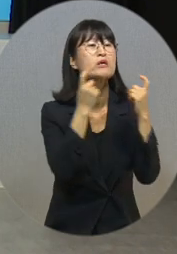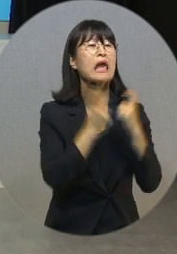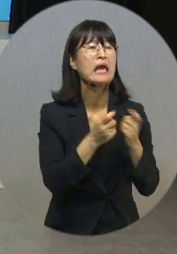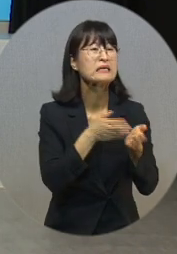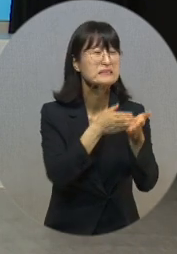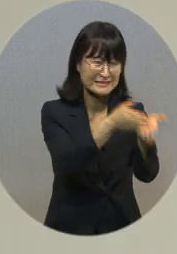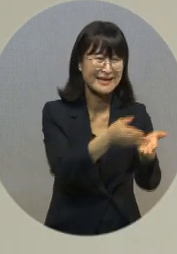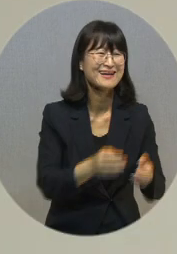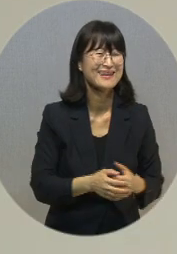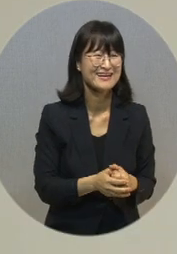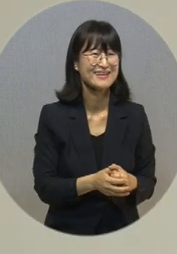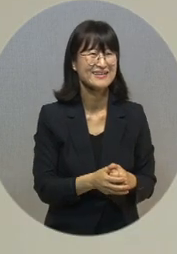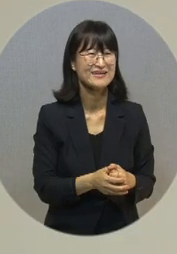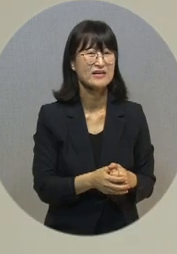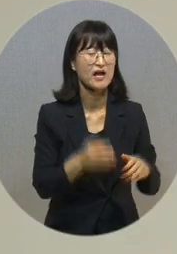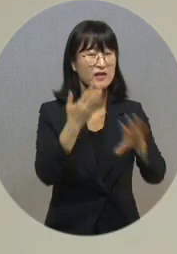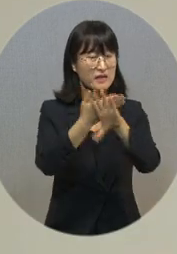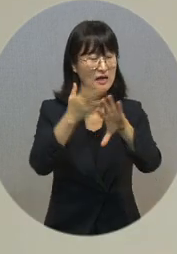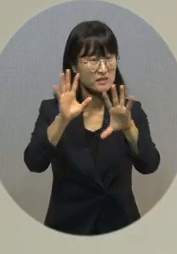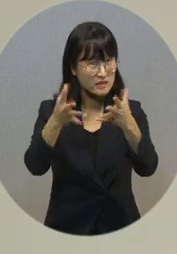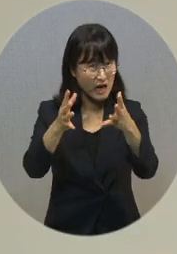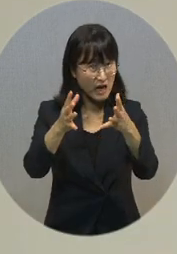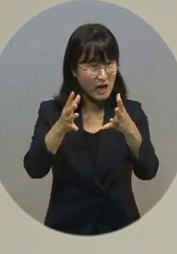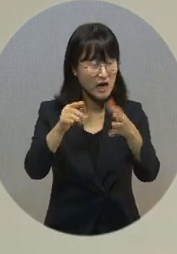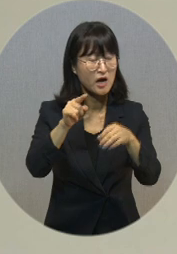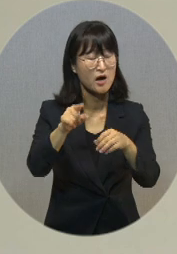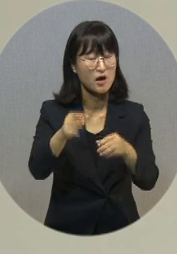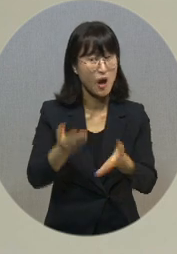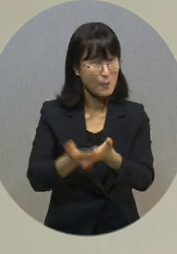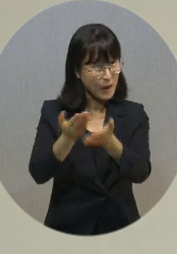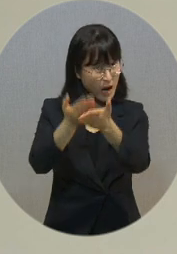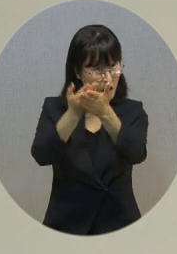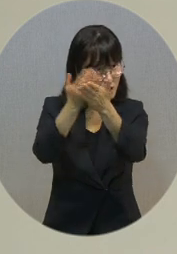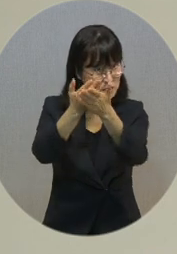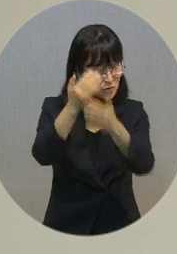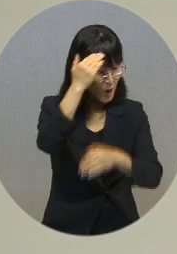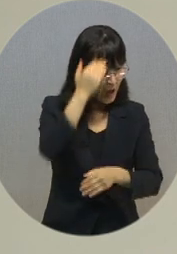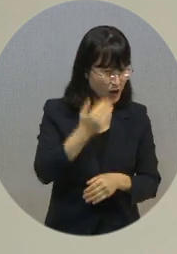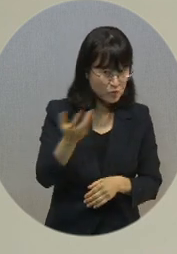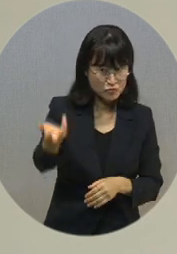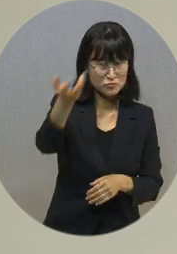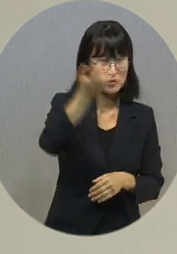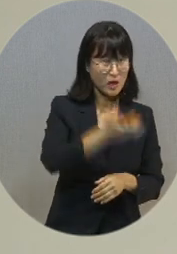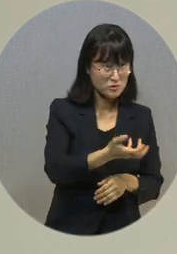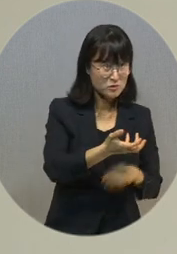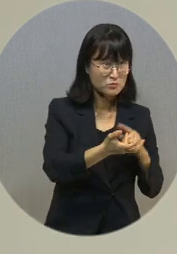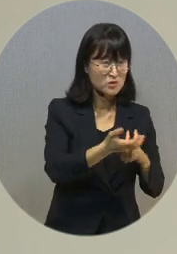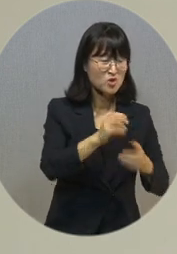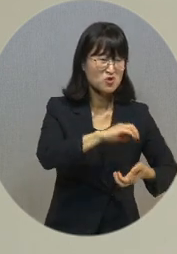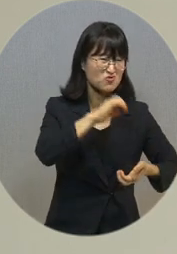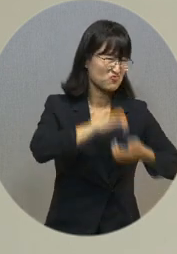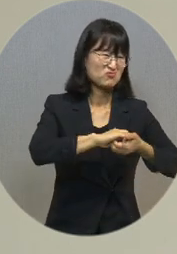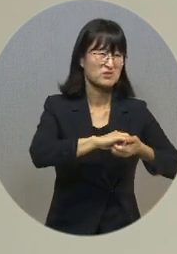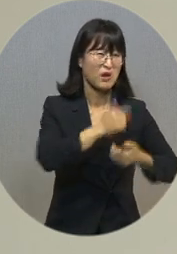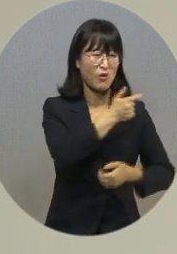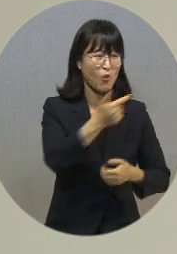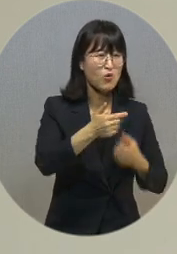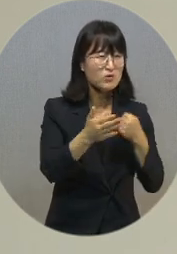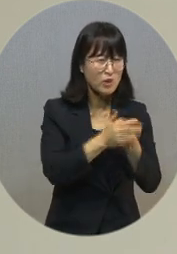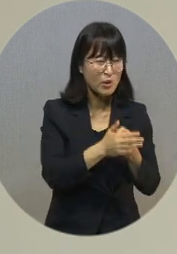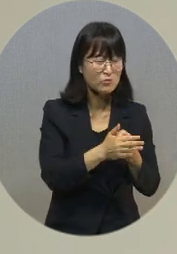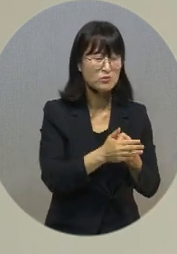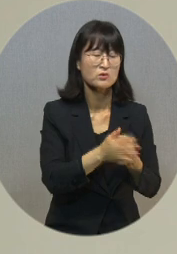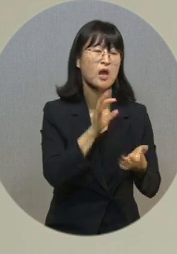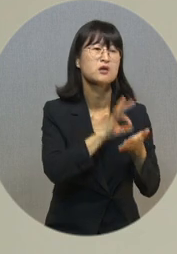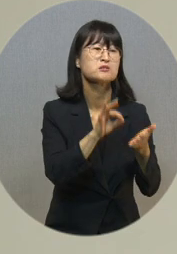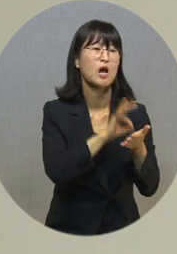네. 받아주세요. 네. 외국의 보조기기들이 발전된 게 한국에 들어오면 네. 이 규제로 인해서 결국 쓰고 싶은데도 못 쓰는